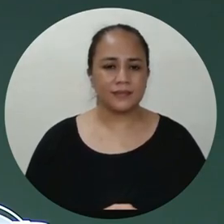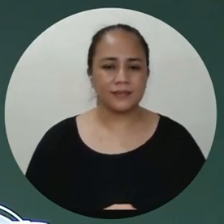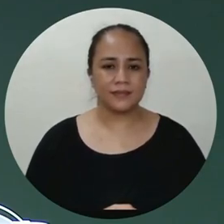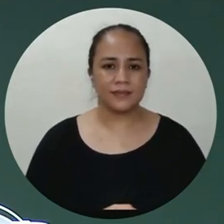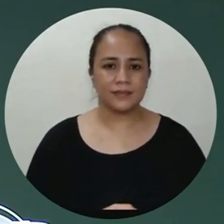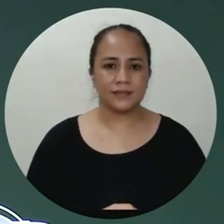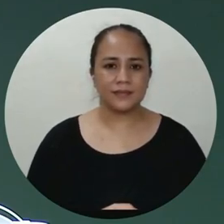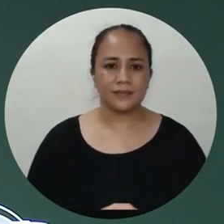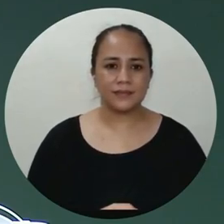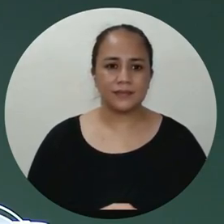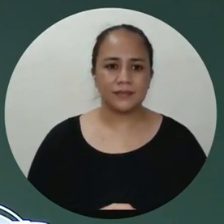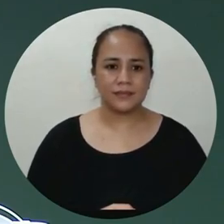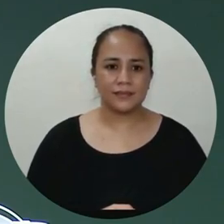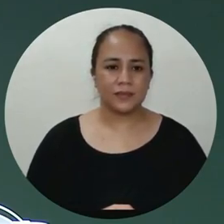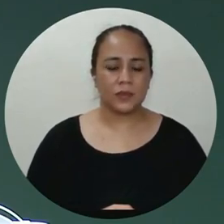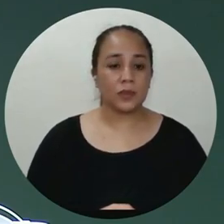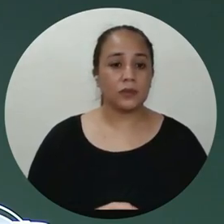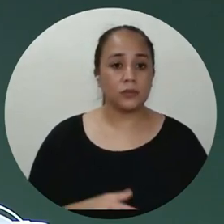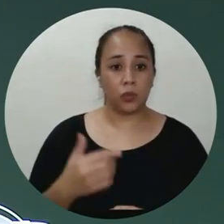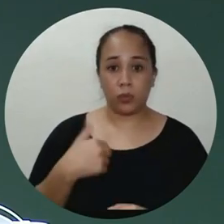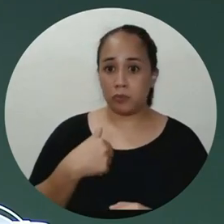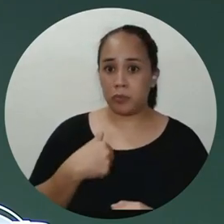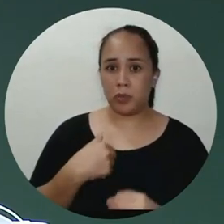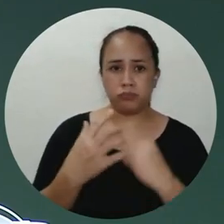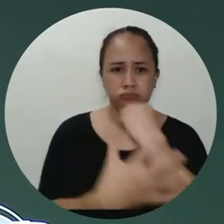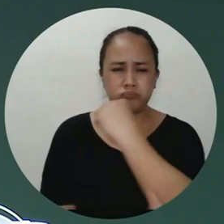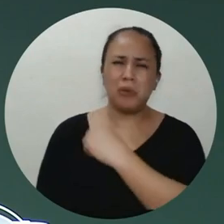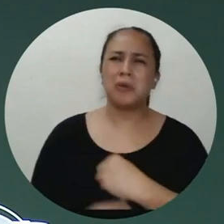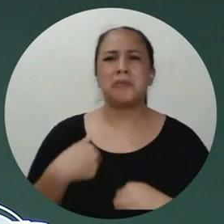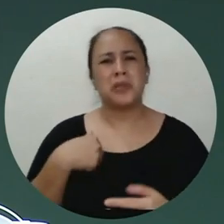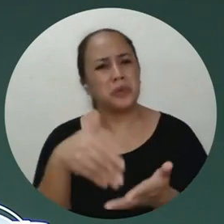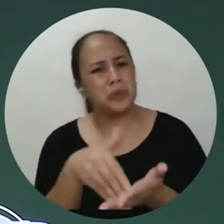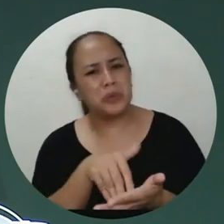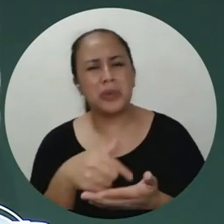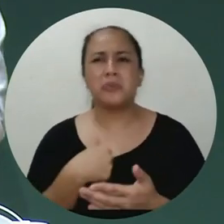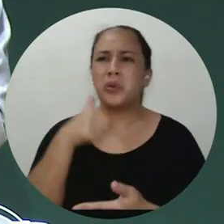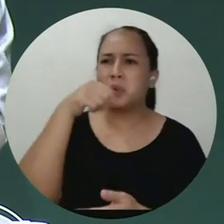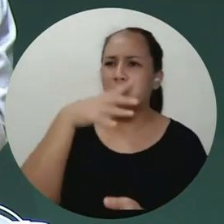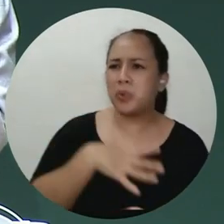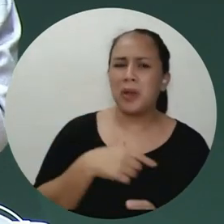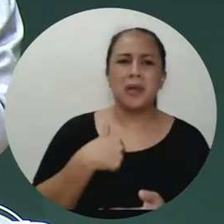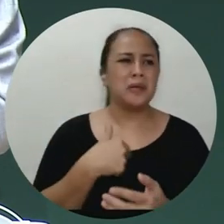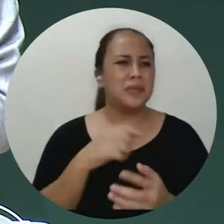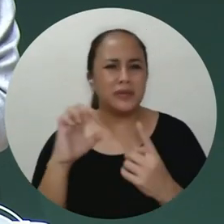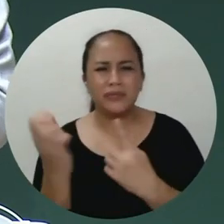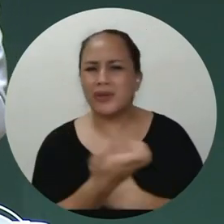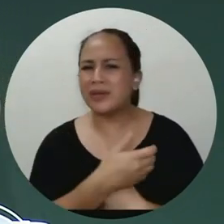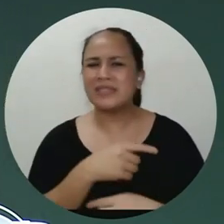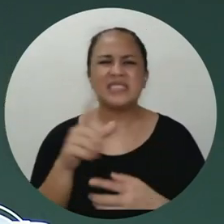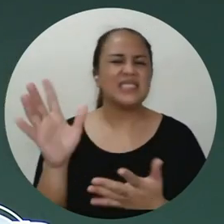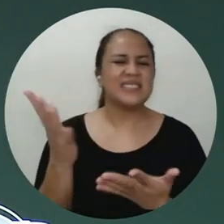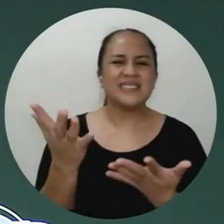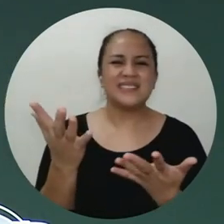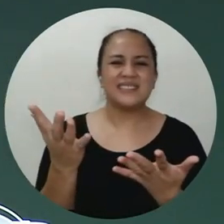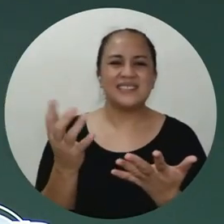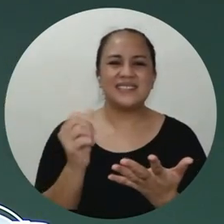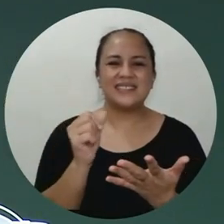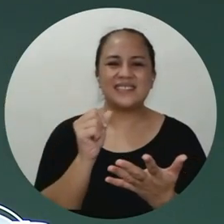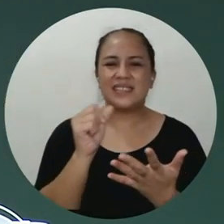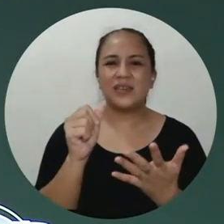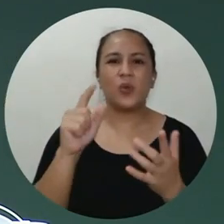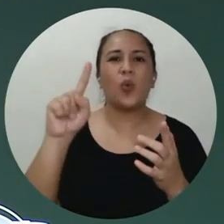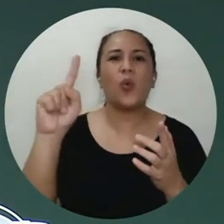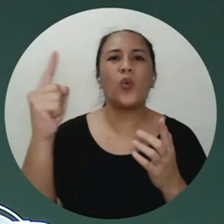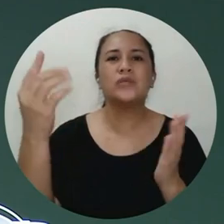보이는 서론이에요. And oh, because I'm so poor, because I'm so weak, or because I'm a woman, because of my environment, those are all just visible introduction thing.